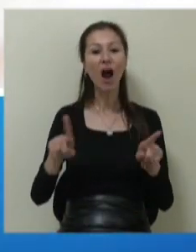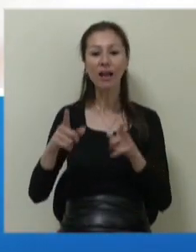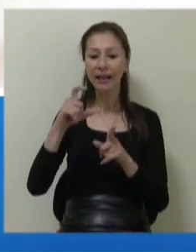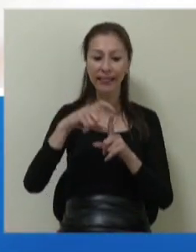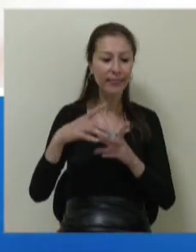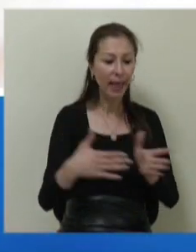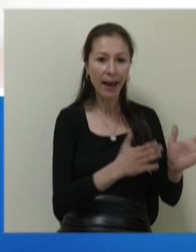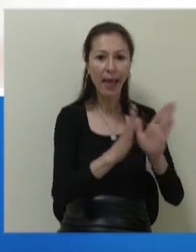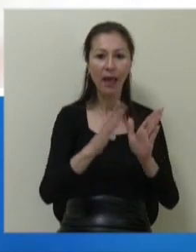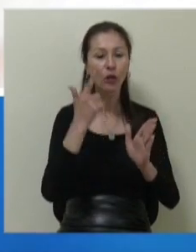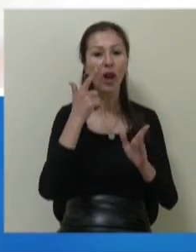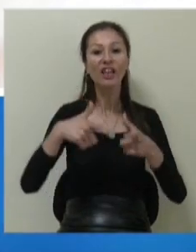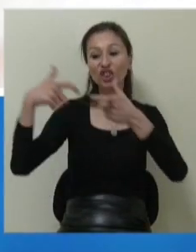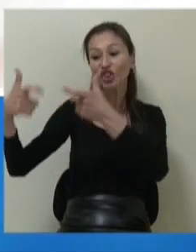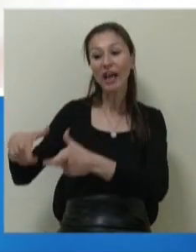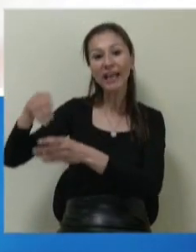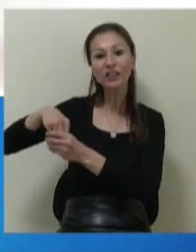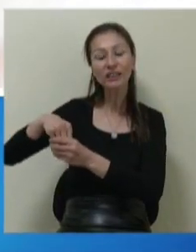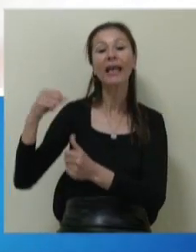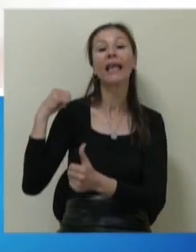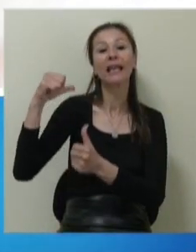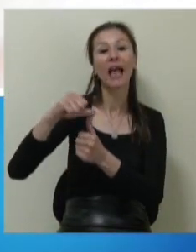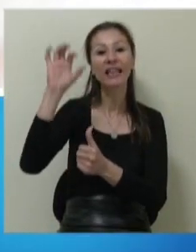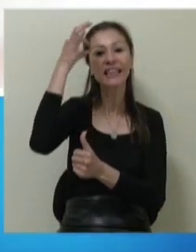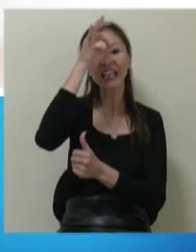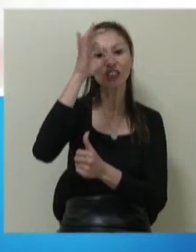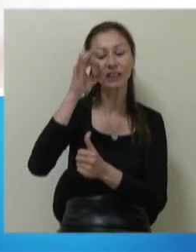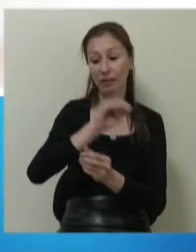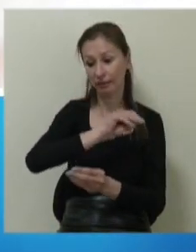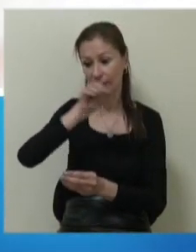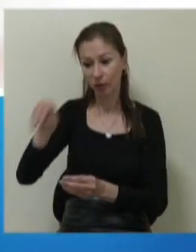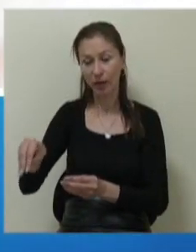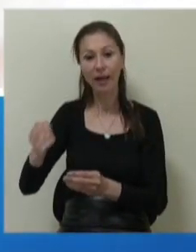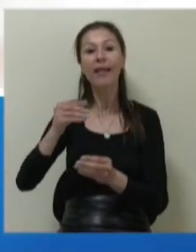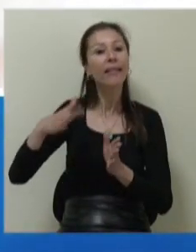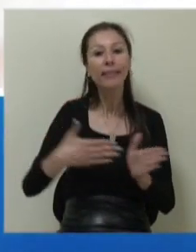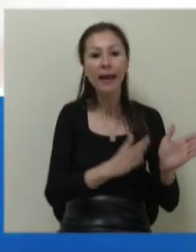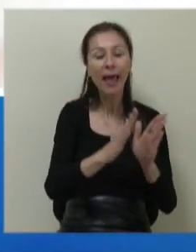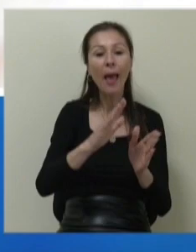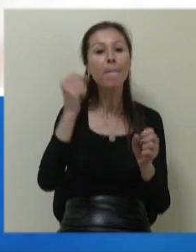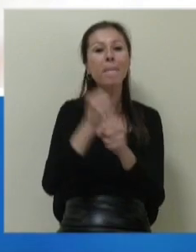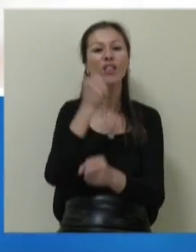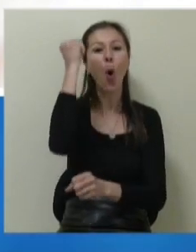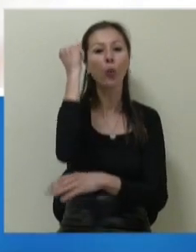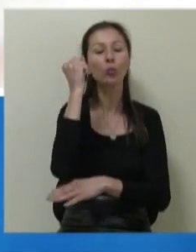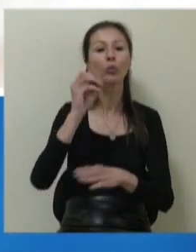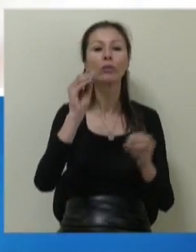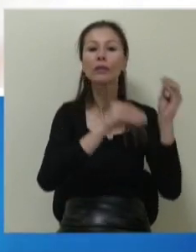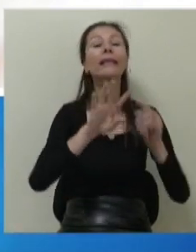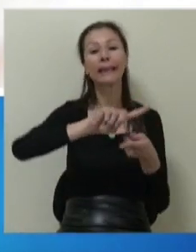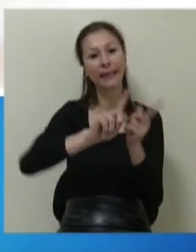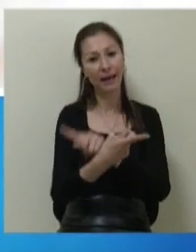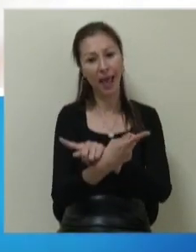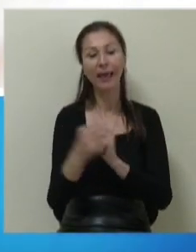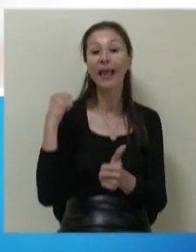yataklarını kullanarak şehrin içerisine yeniden yeşil koridorlar taşıdığımızda, dereleri beton kanallar yerine şu ya da bu sebeple